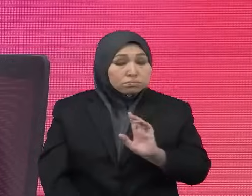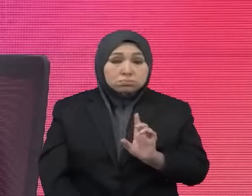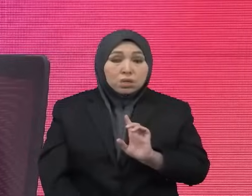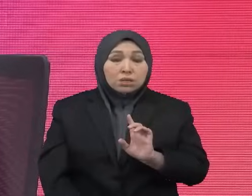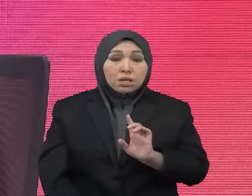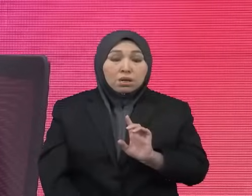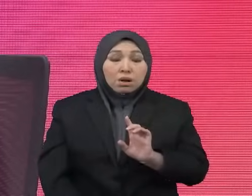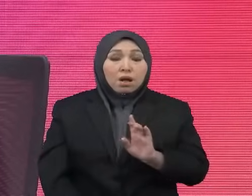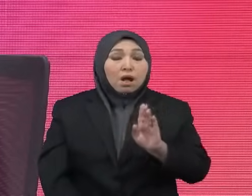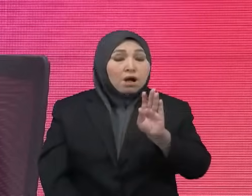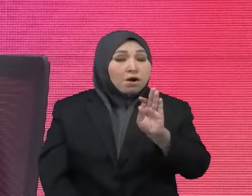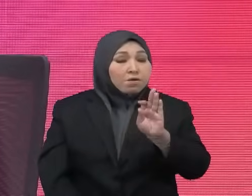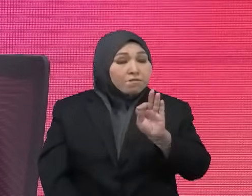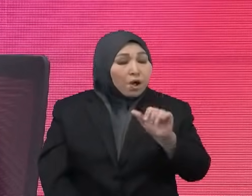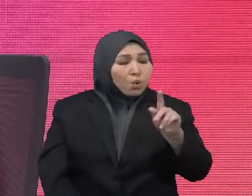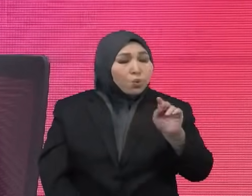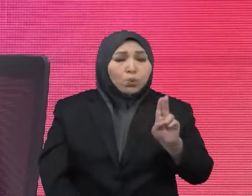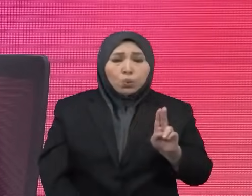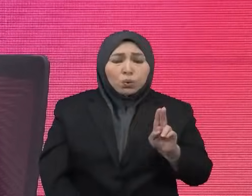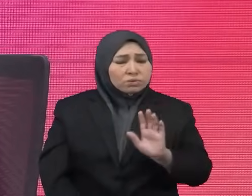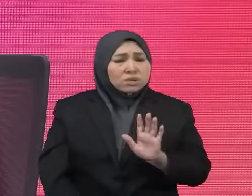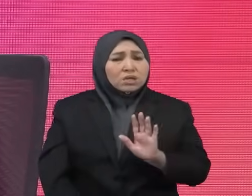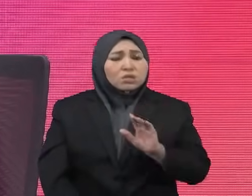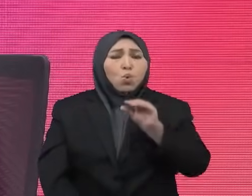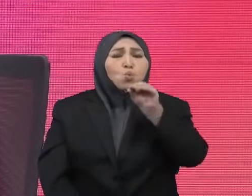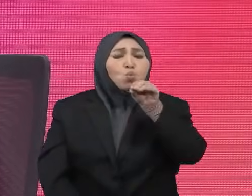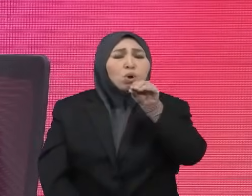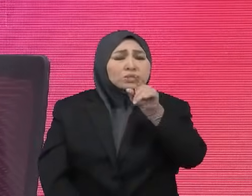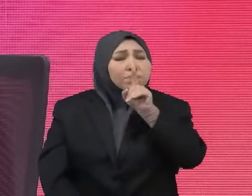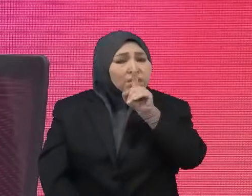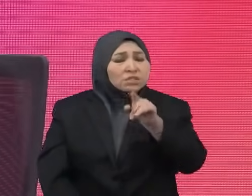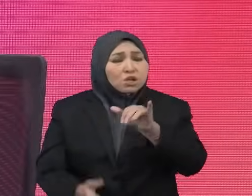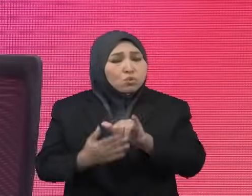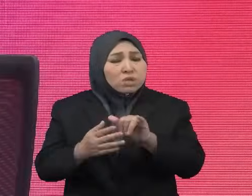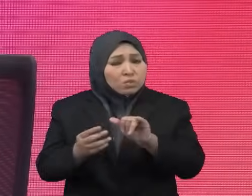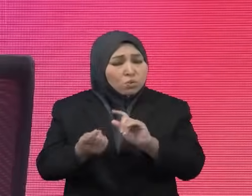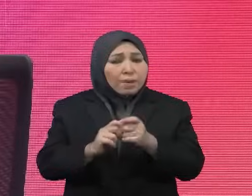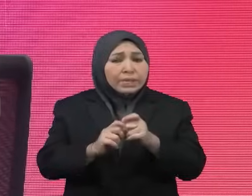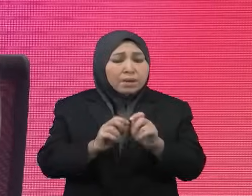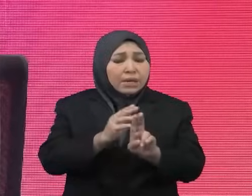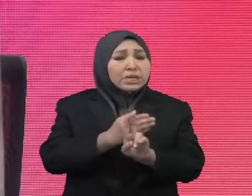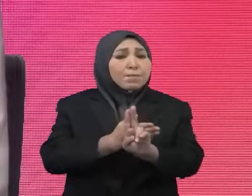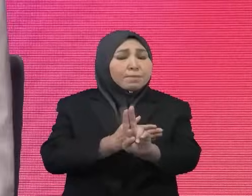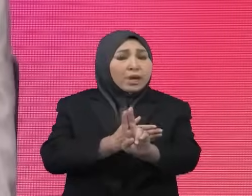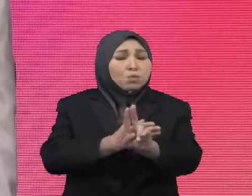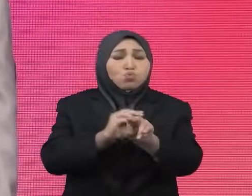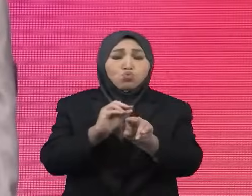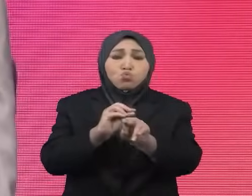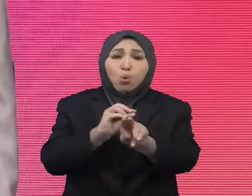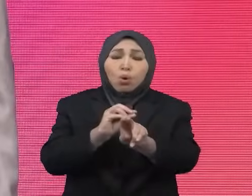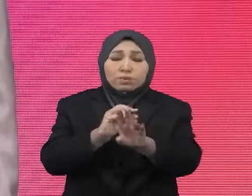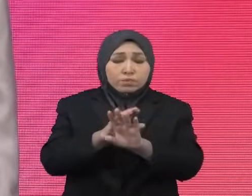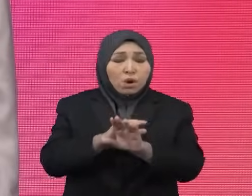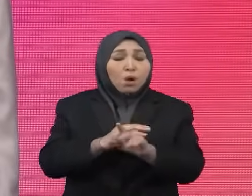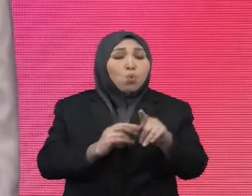Tengok lagi. Faqo. Ha, lagi teruk. Ha. Kalau kita muncul macam tu, sebenarnya itu dah nak pergi ke baris depan dah. Kan baris depan muncul.